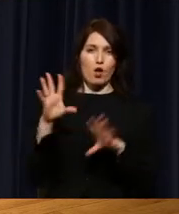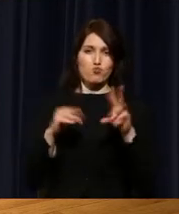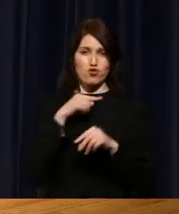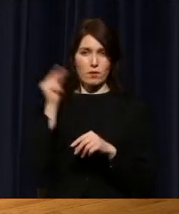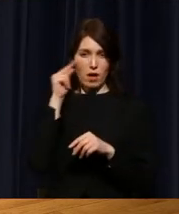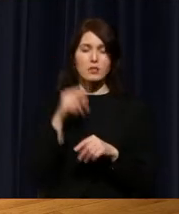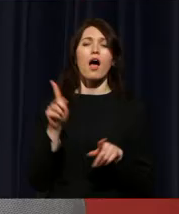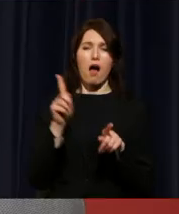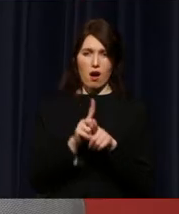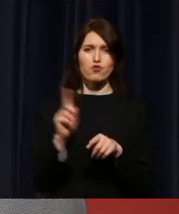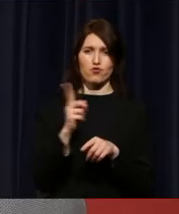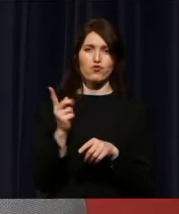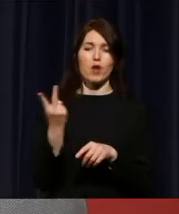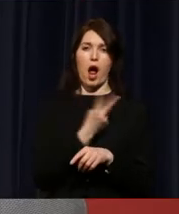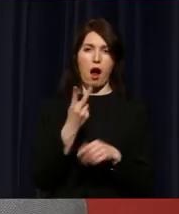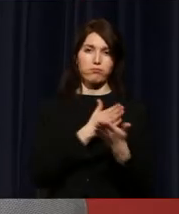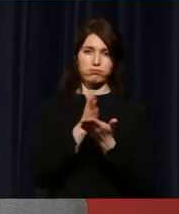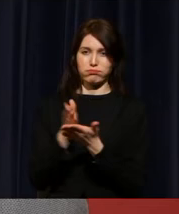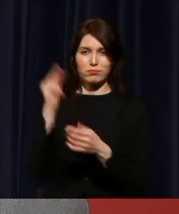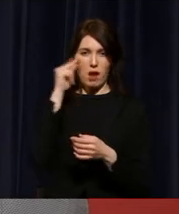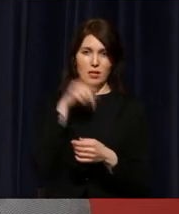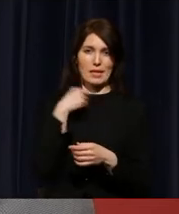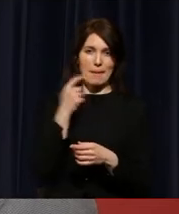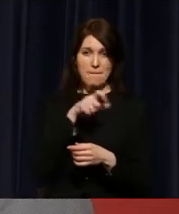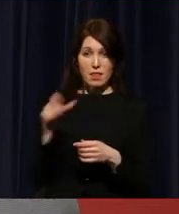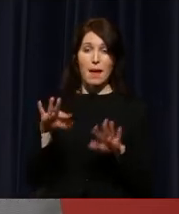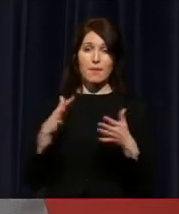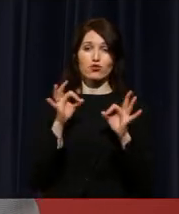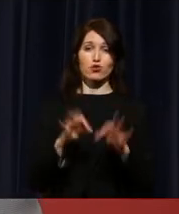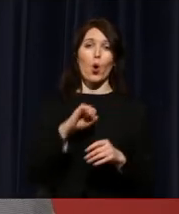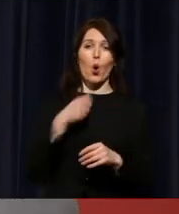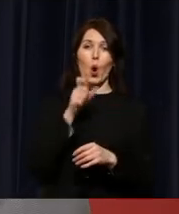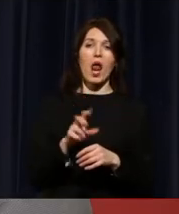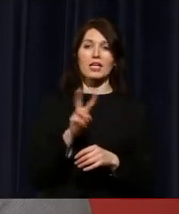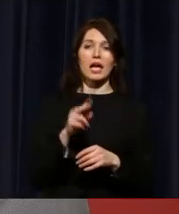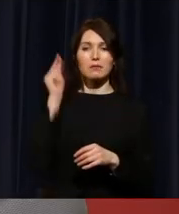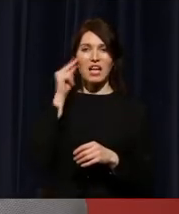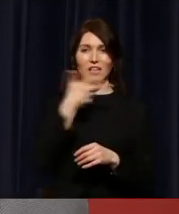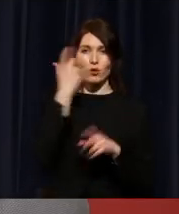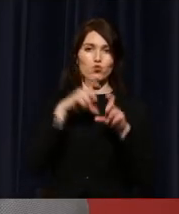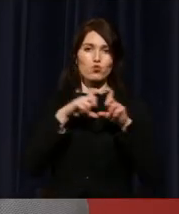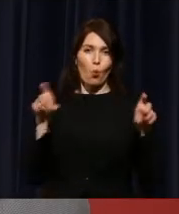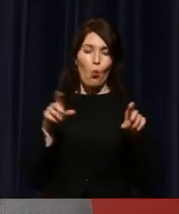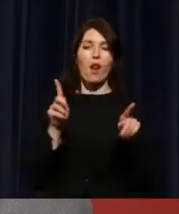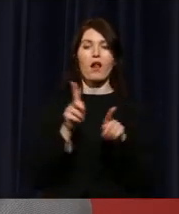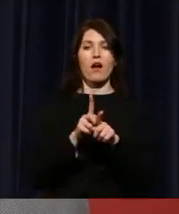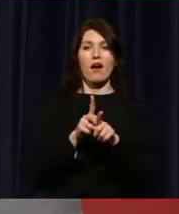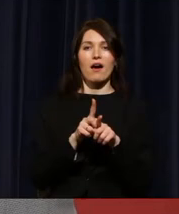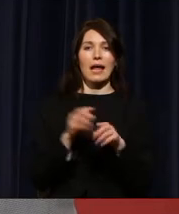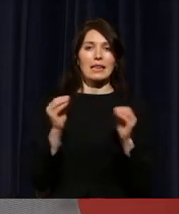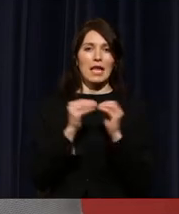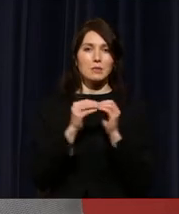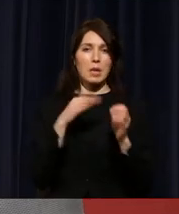otri studēt gribētāji, bet noteikti, ja šis ir kolēģis, kurš mācās vidusskolā un ir